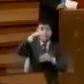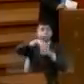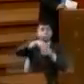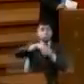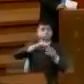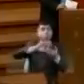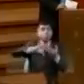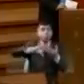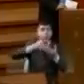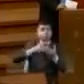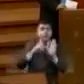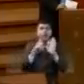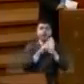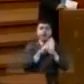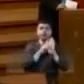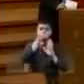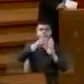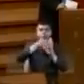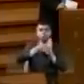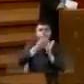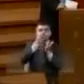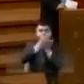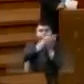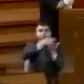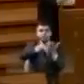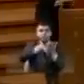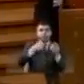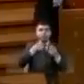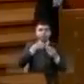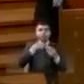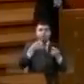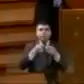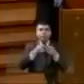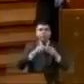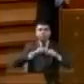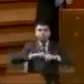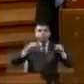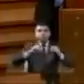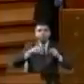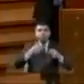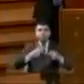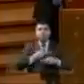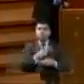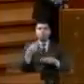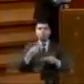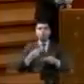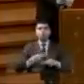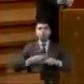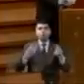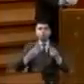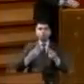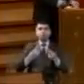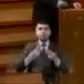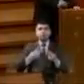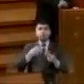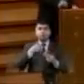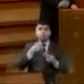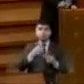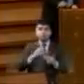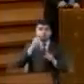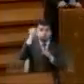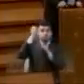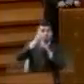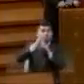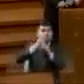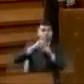نضمنوا الحق للمغاربه ونواجهوا تطرف مقابل تطرف. نضيف وهذا واحد شيء مهم، شنو تنجز في